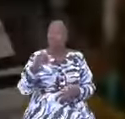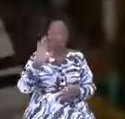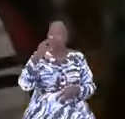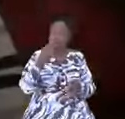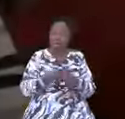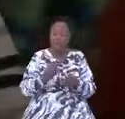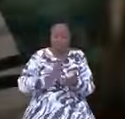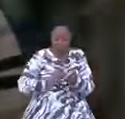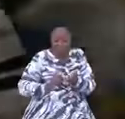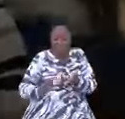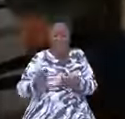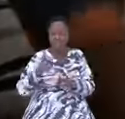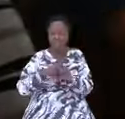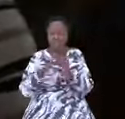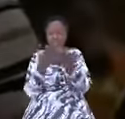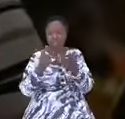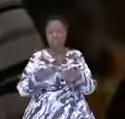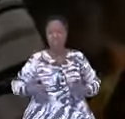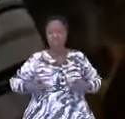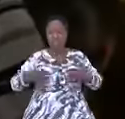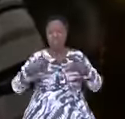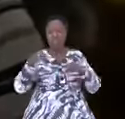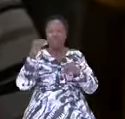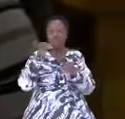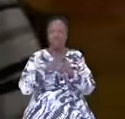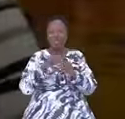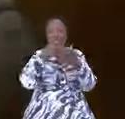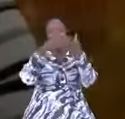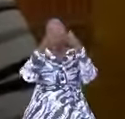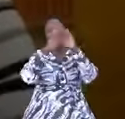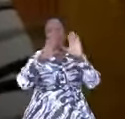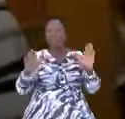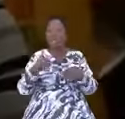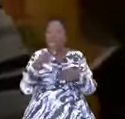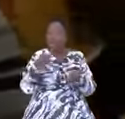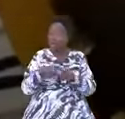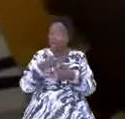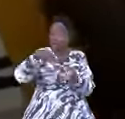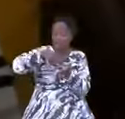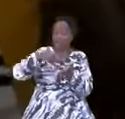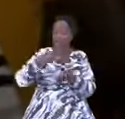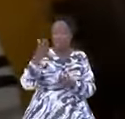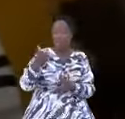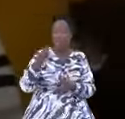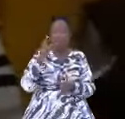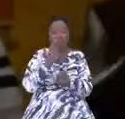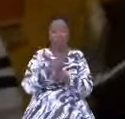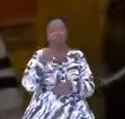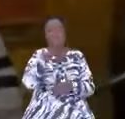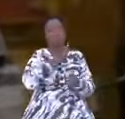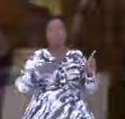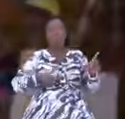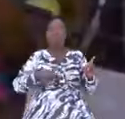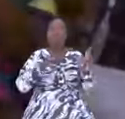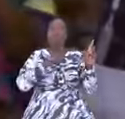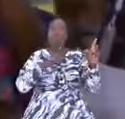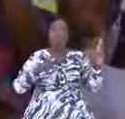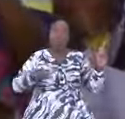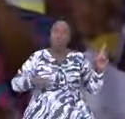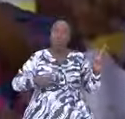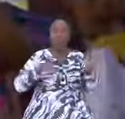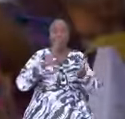ciel comme titulaire par le seigneur pardonne moi